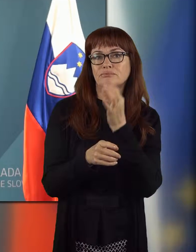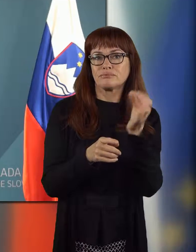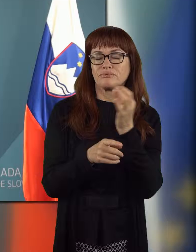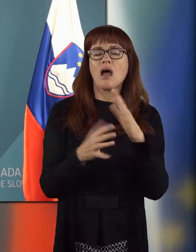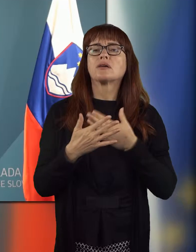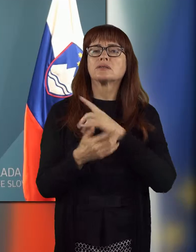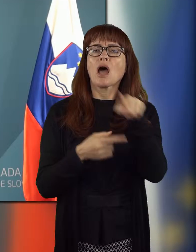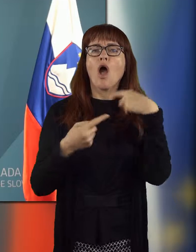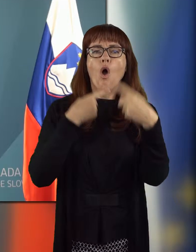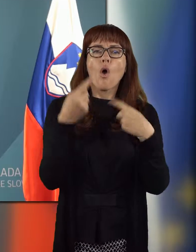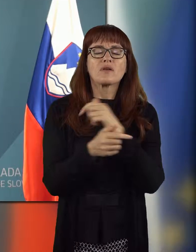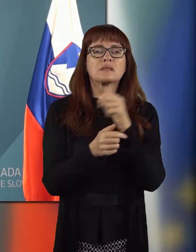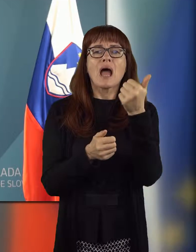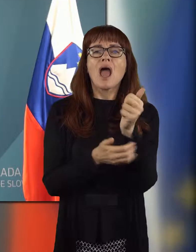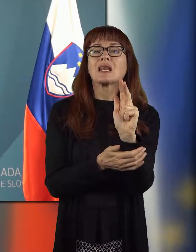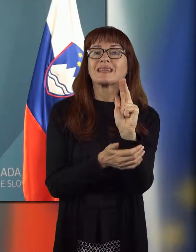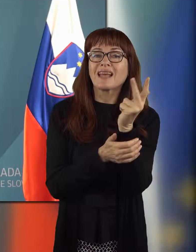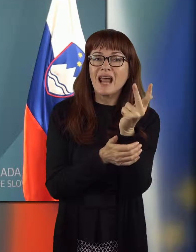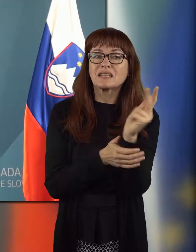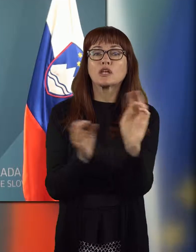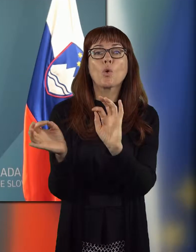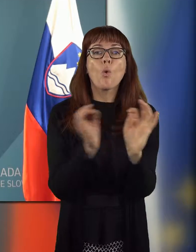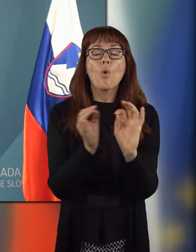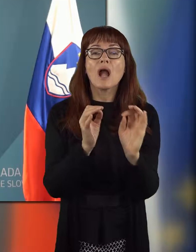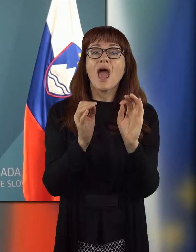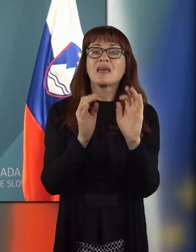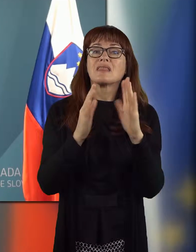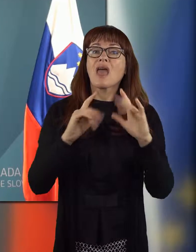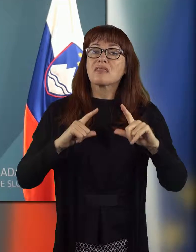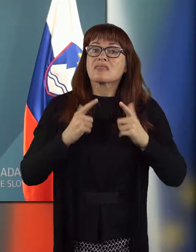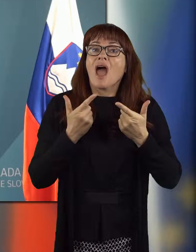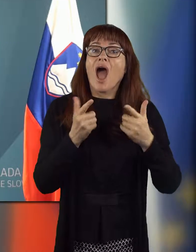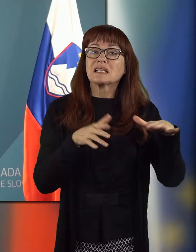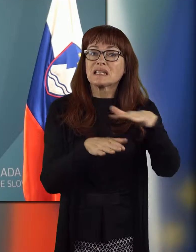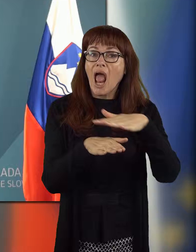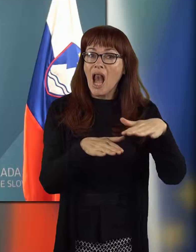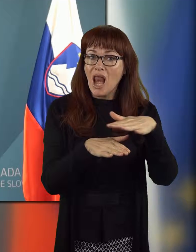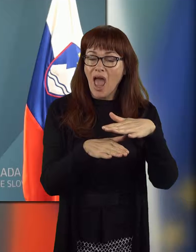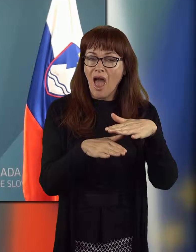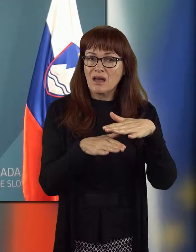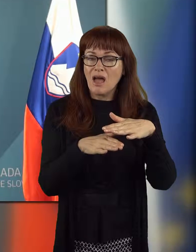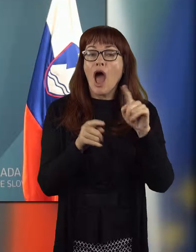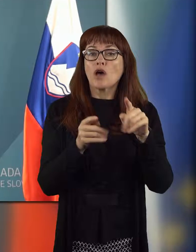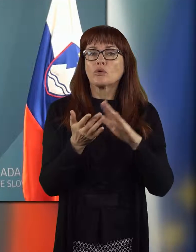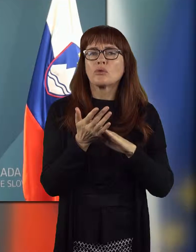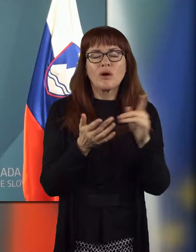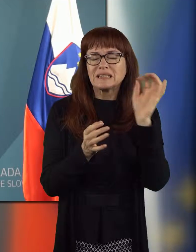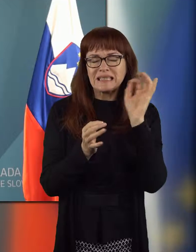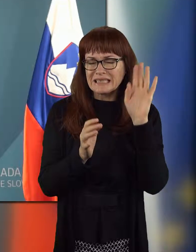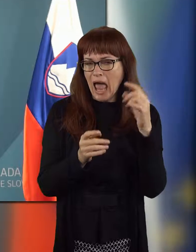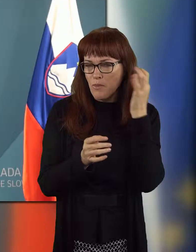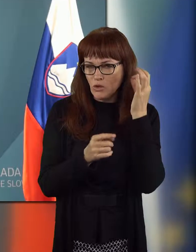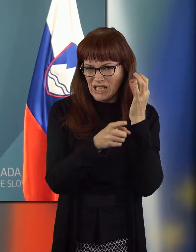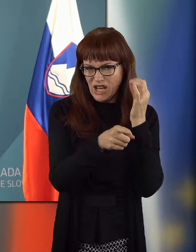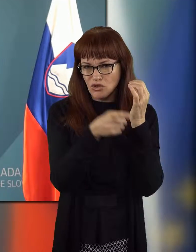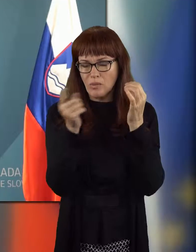zakaj se govori samo o 1/3 urejanja naselja in pa to pomeni... Kako, zakaj